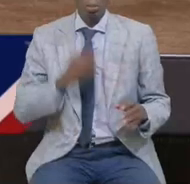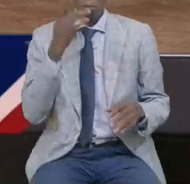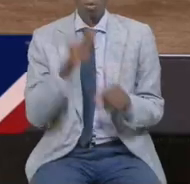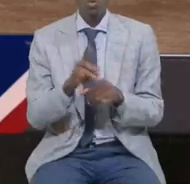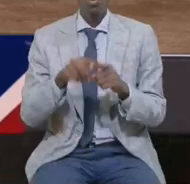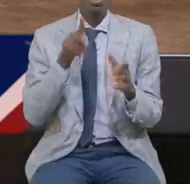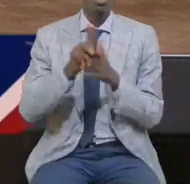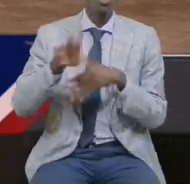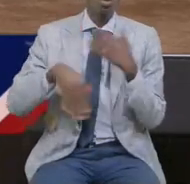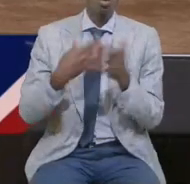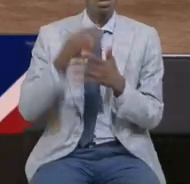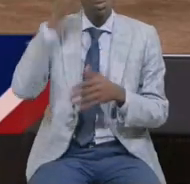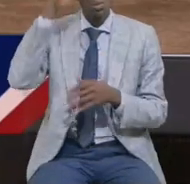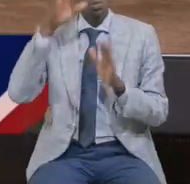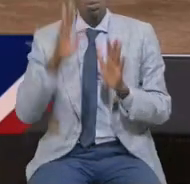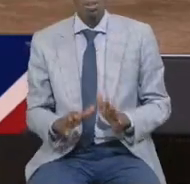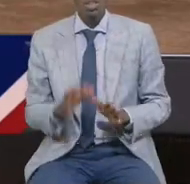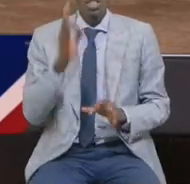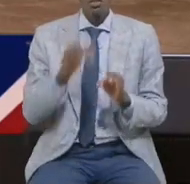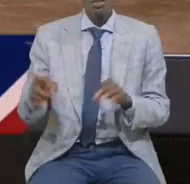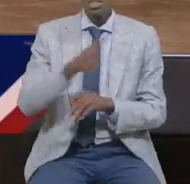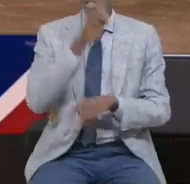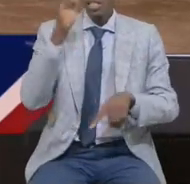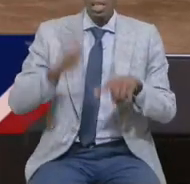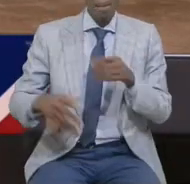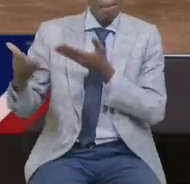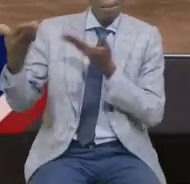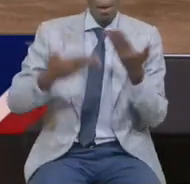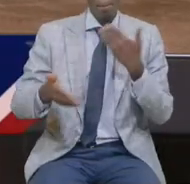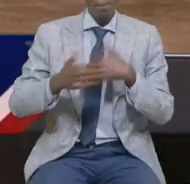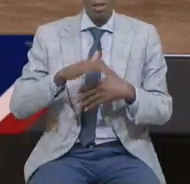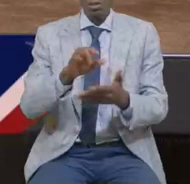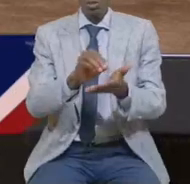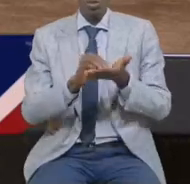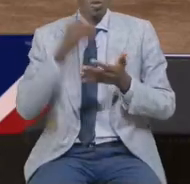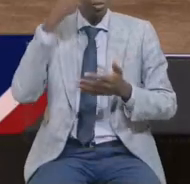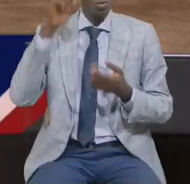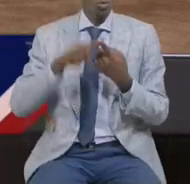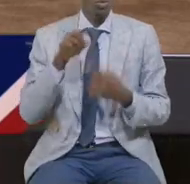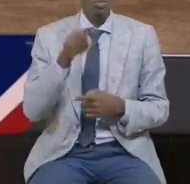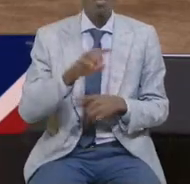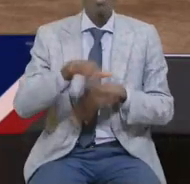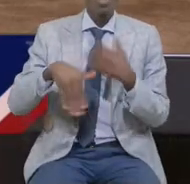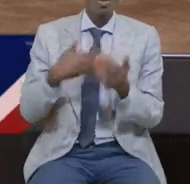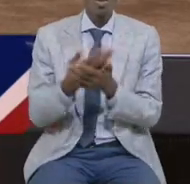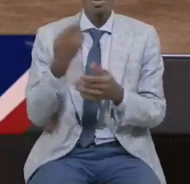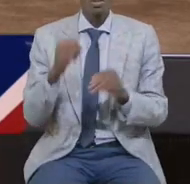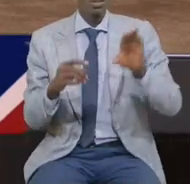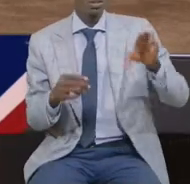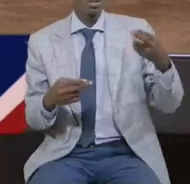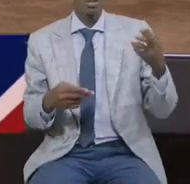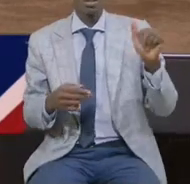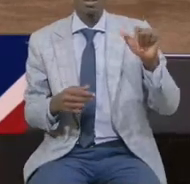sages, s'ils n'ont pas pu lui révéler et lui interpréter le rêve. Aucun Chaldéen à